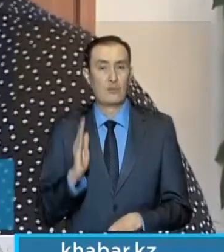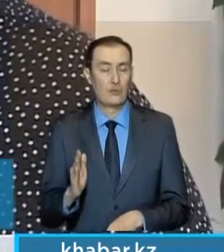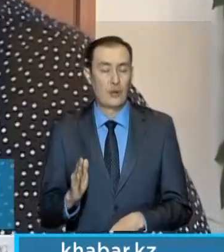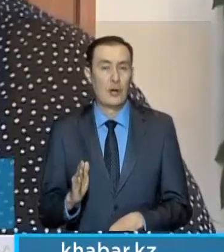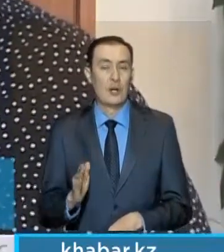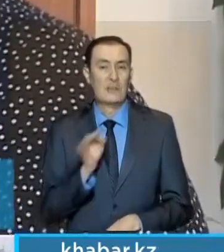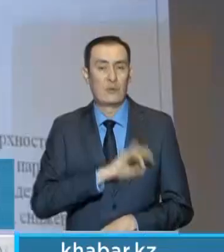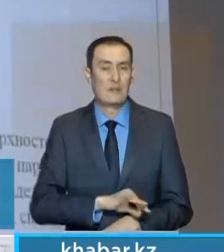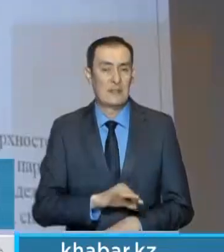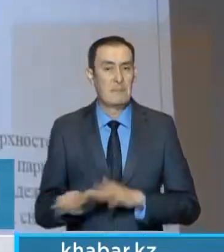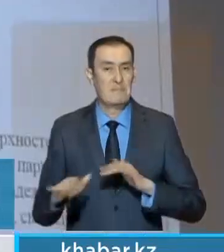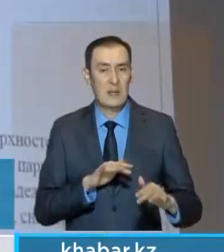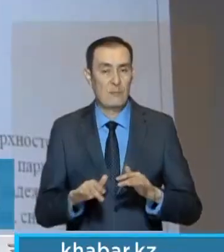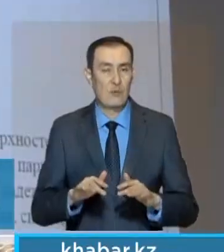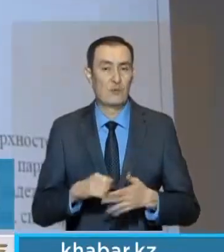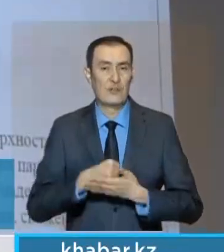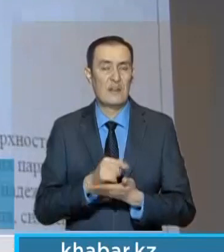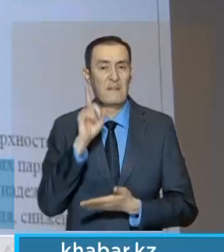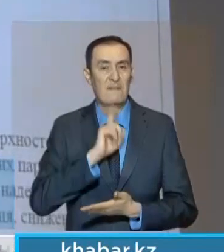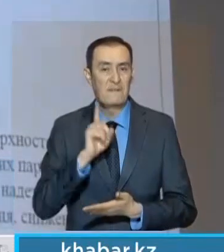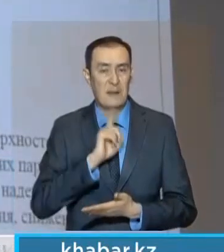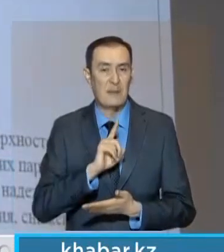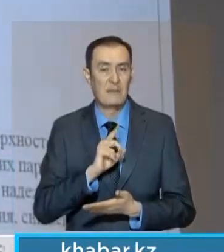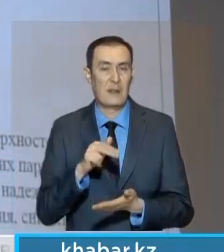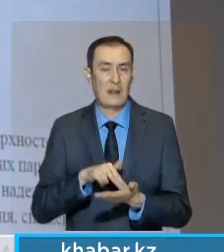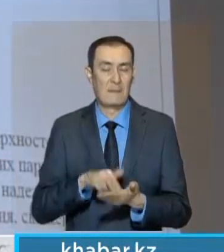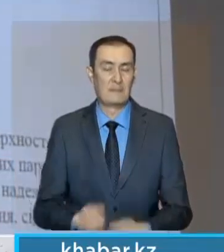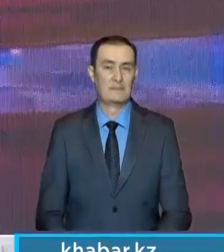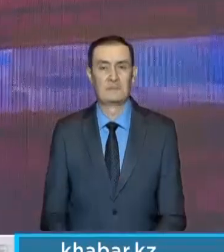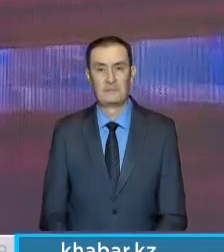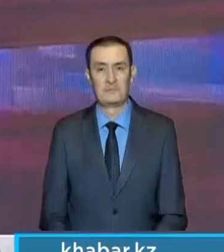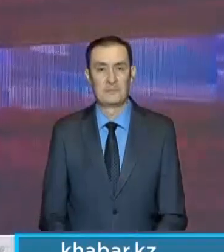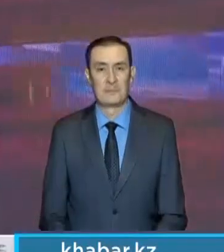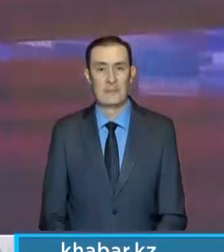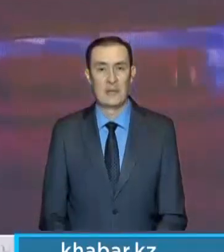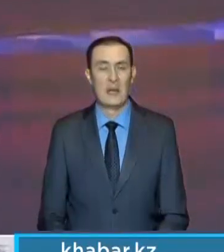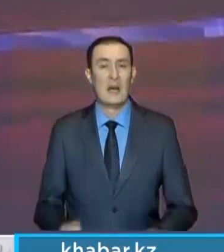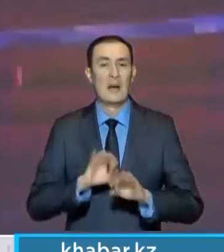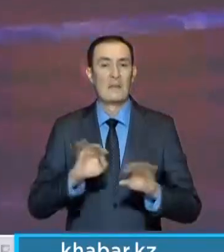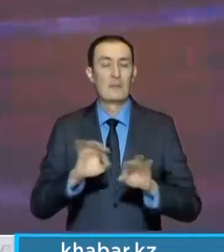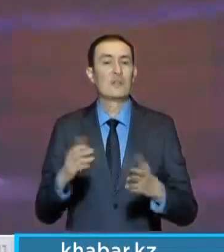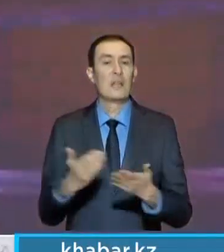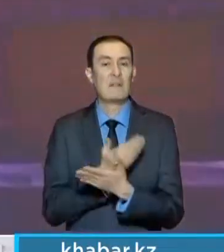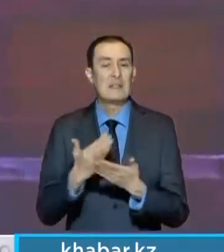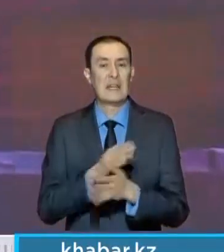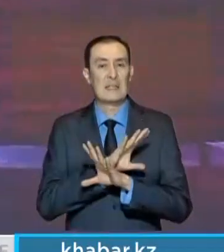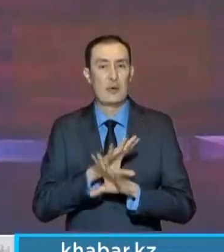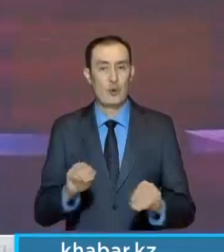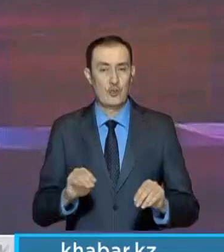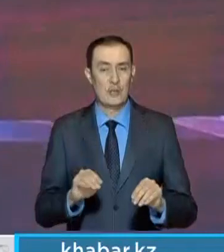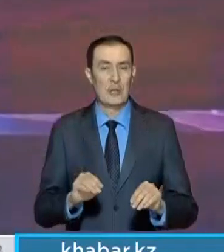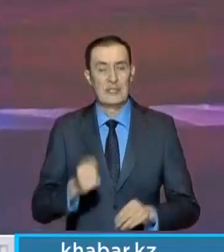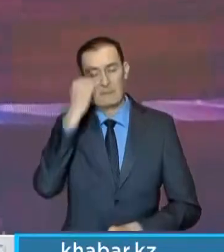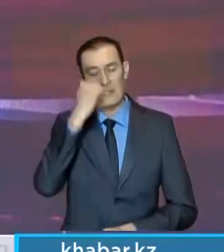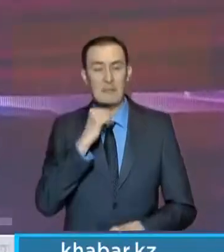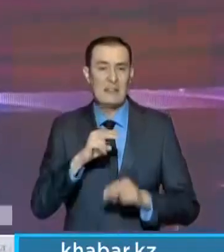применяются меры по утверждению временно комисси тарифов это была вся информация к данному часу напомню что